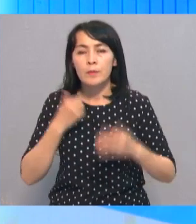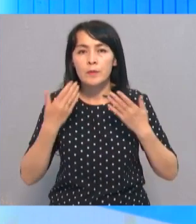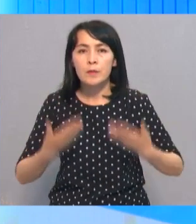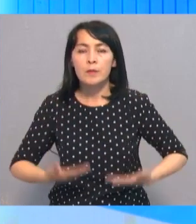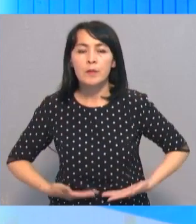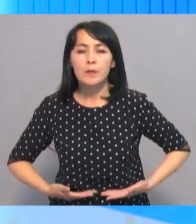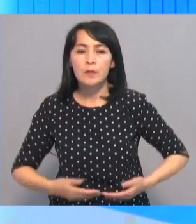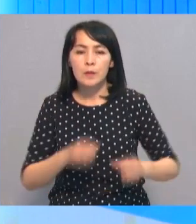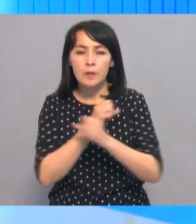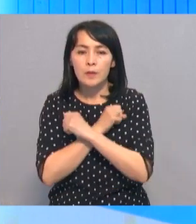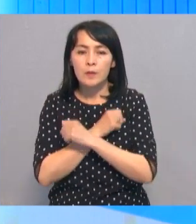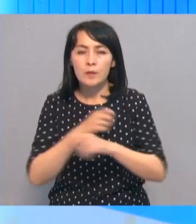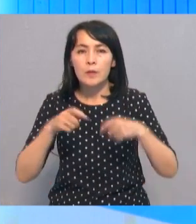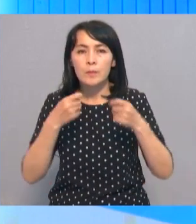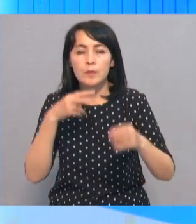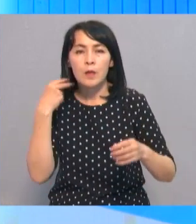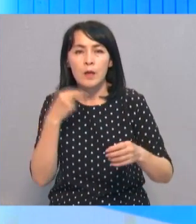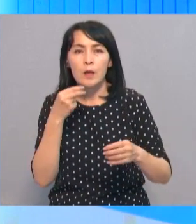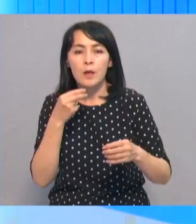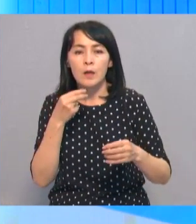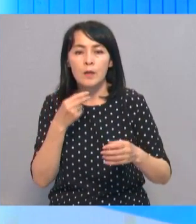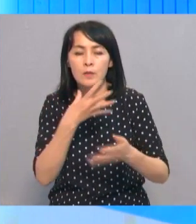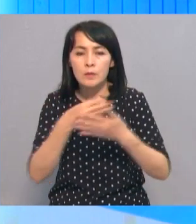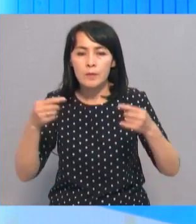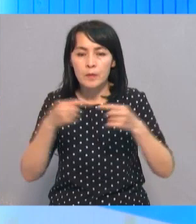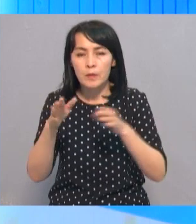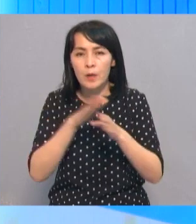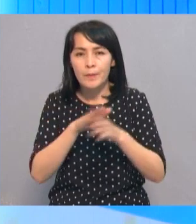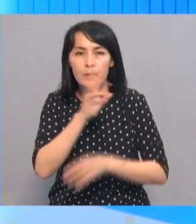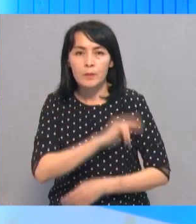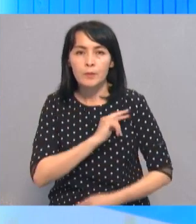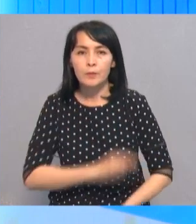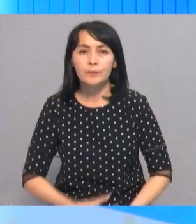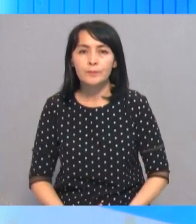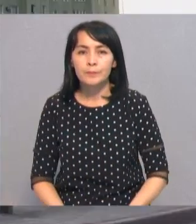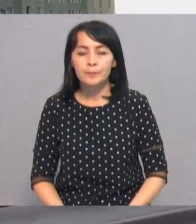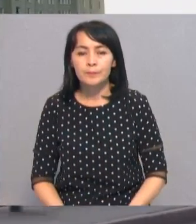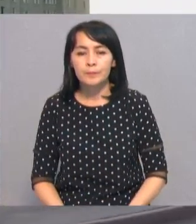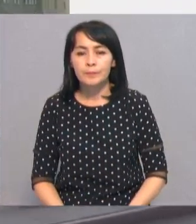Демалыс, поручил подрядчику качественно и своевременно выполнять работы.